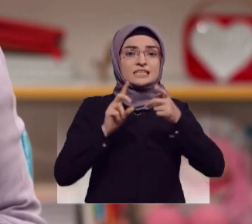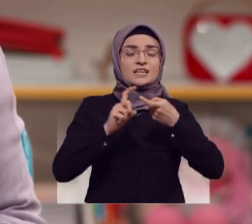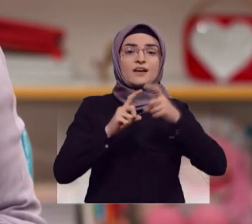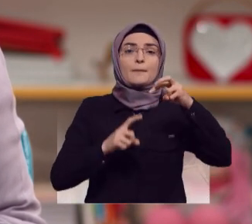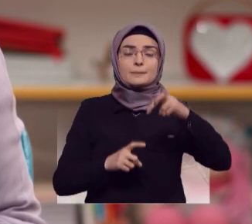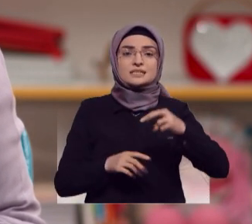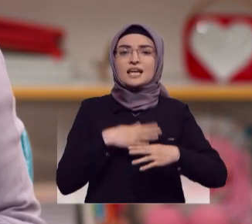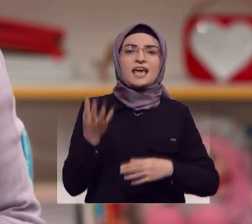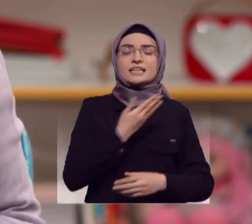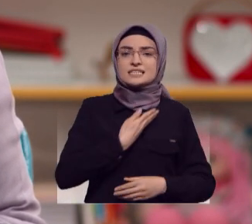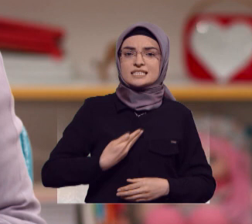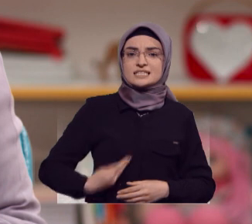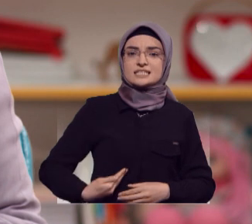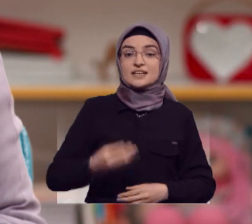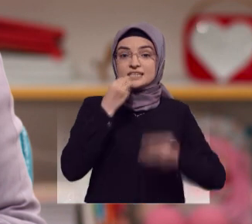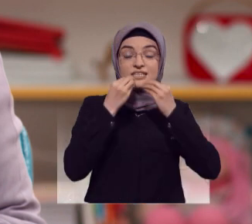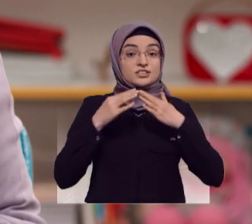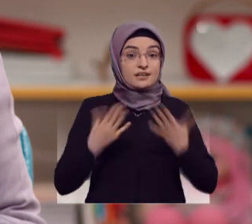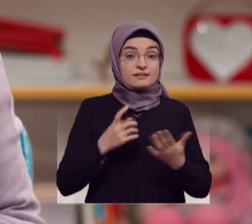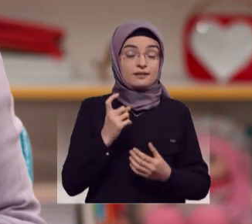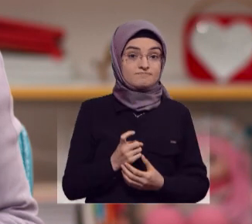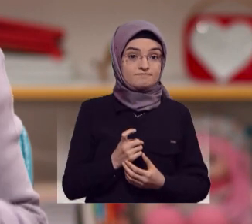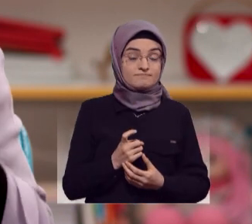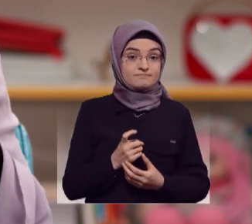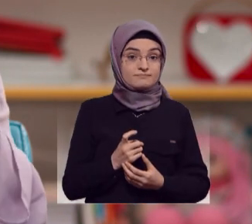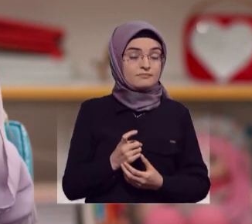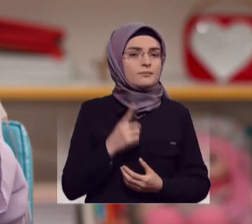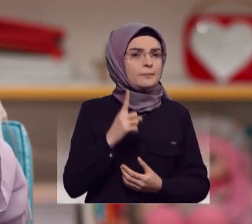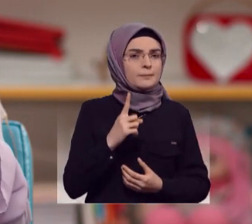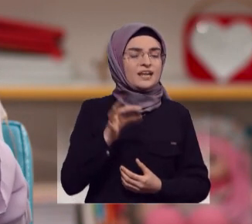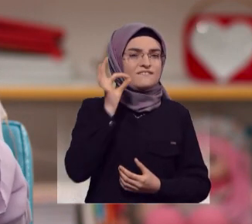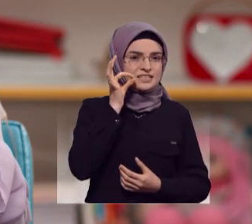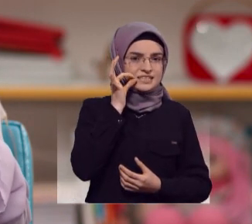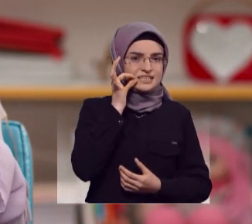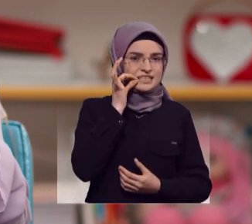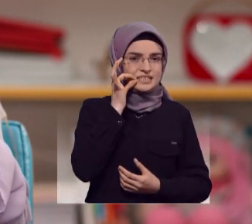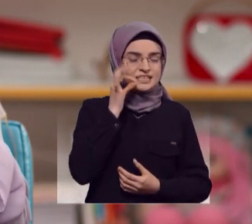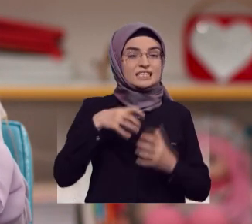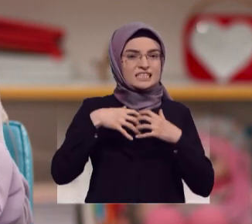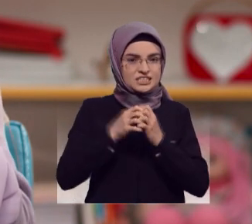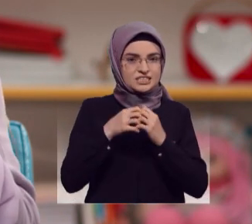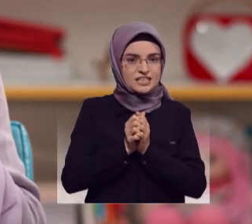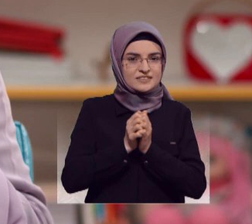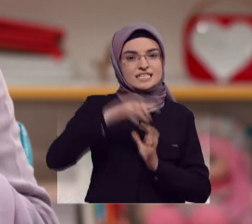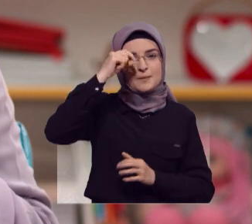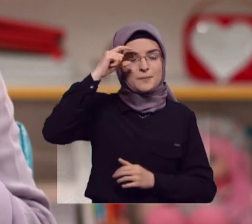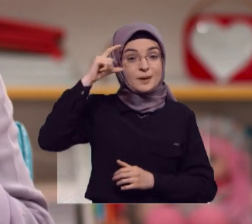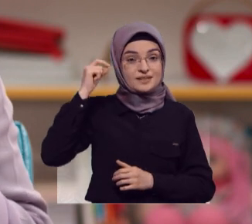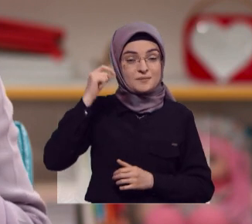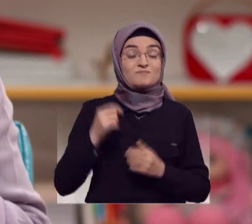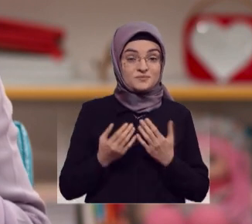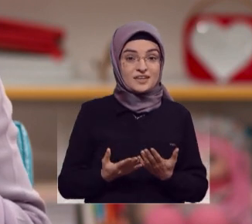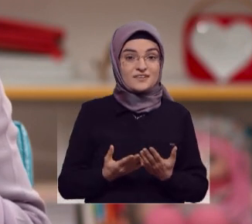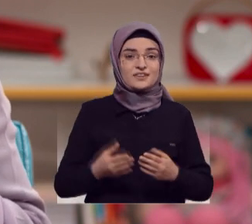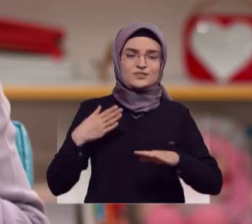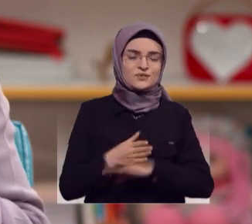Kıtır ile Pıtır'ın en sevdiği yiyecek neydi çocuklar? Biri fındık, ceviz, badem.